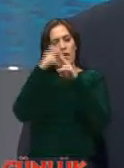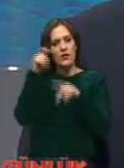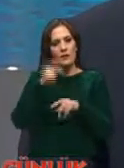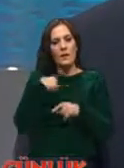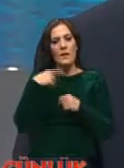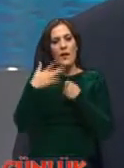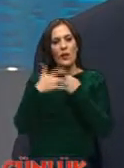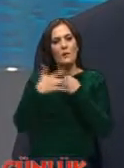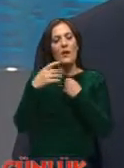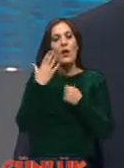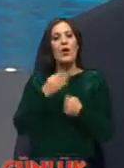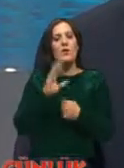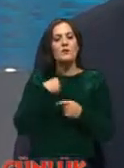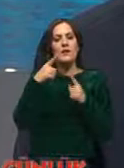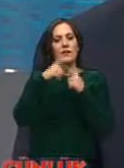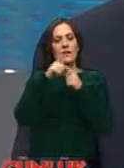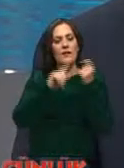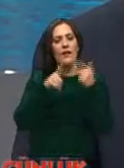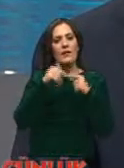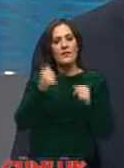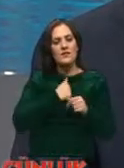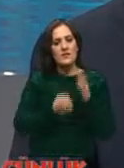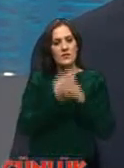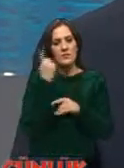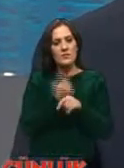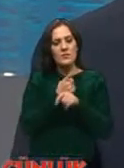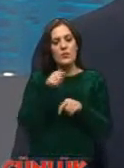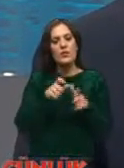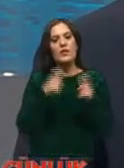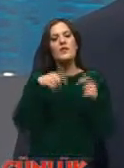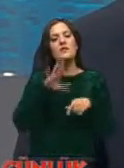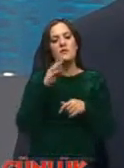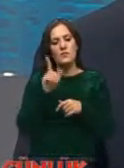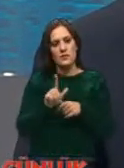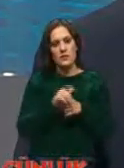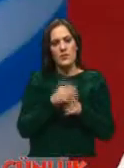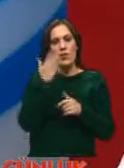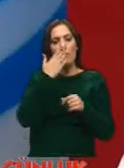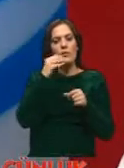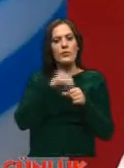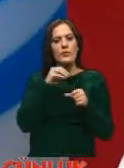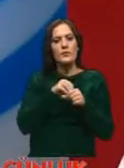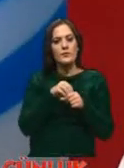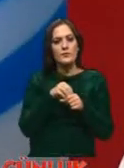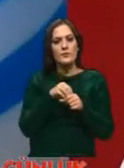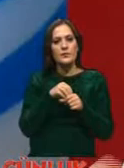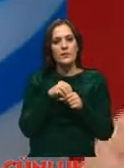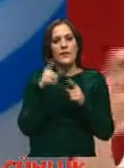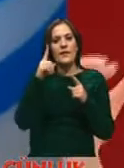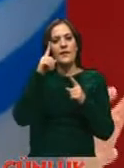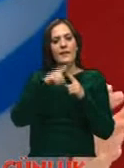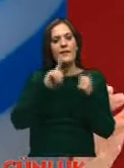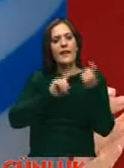birebir kopyalamasın. İşte telif sorunu yaratacak bir şekilde de onu geliştirmesin. Yani. Okullarda